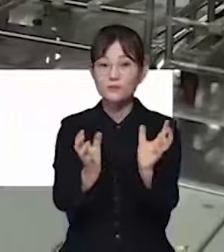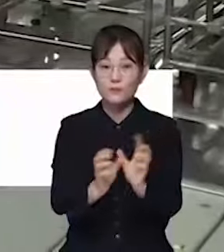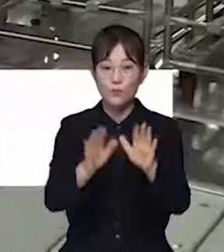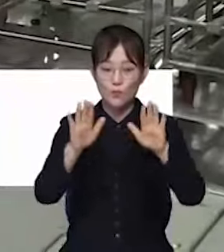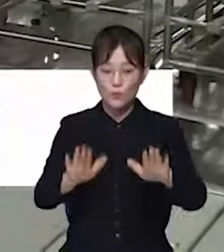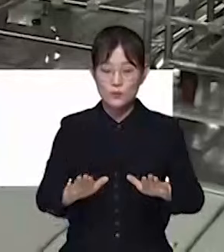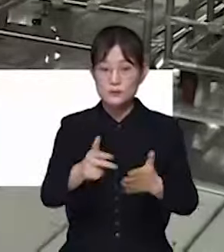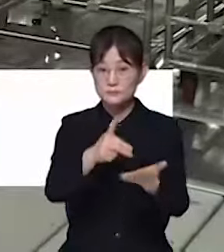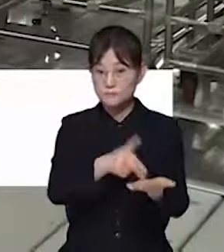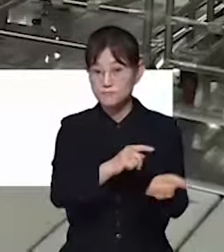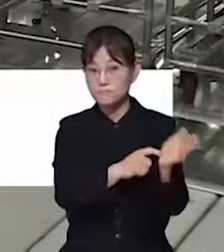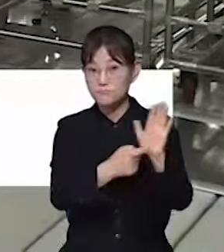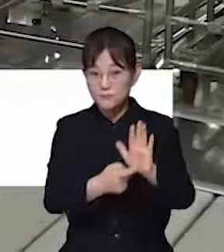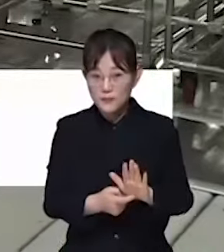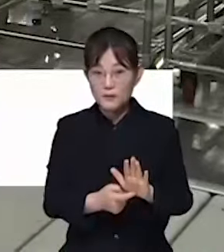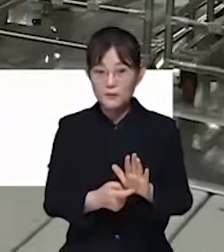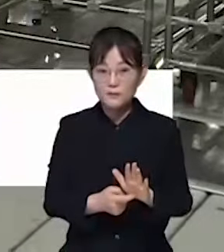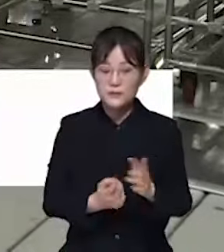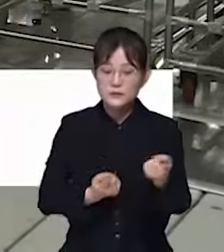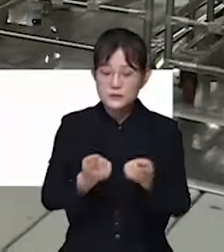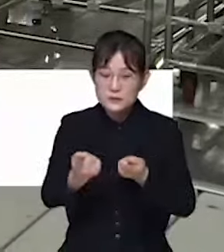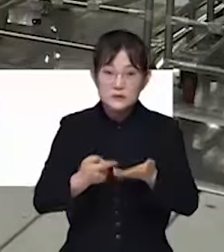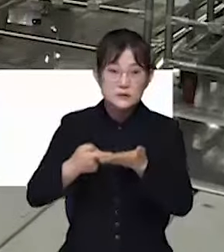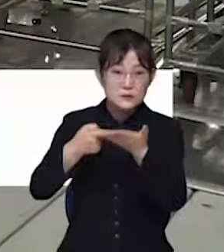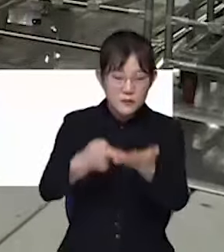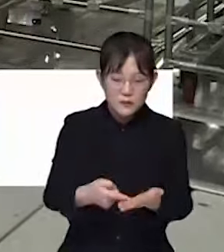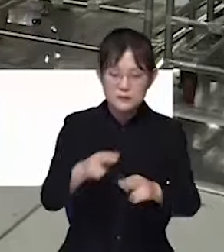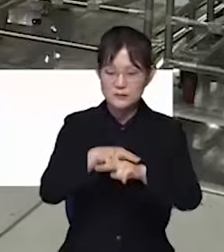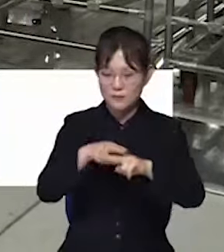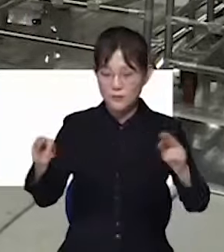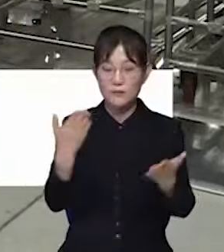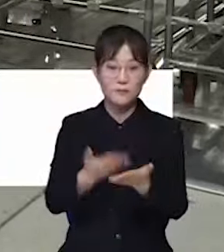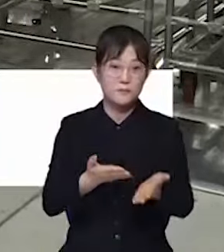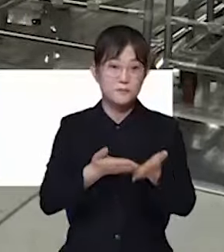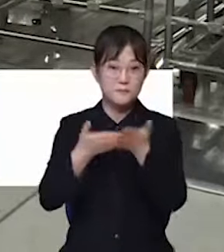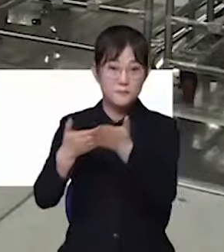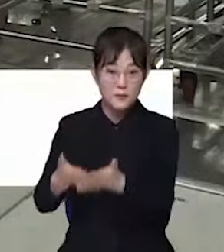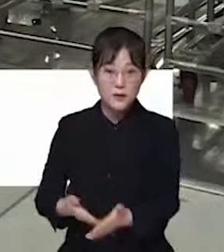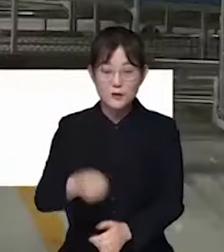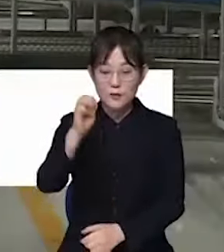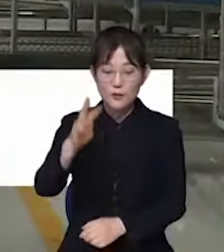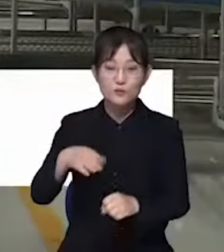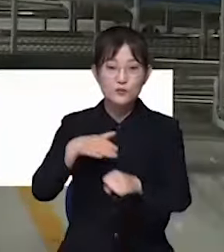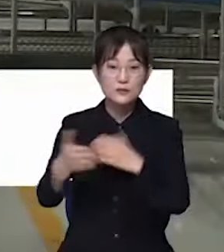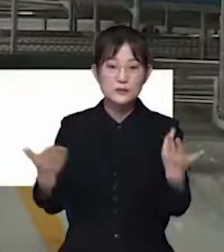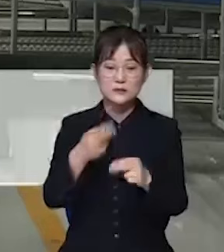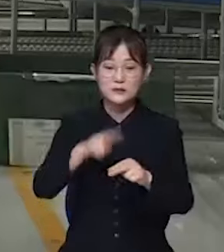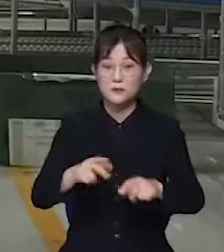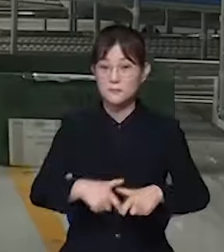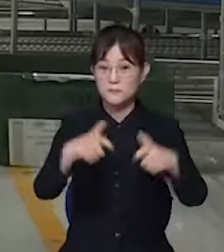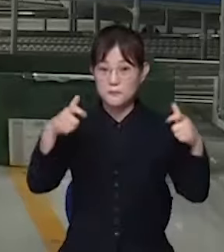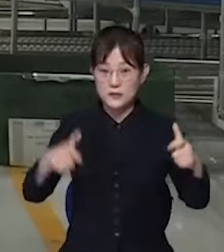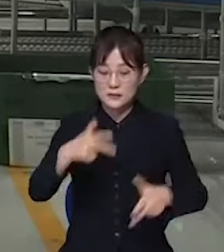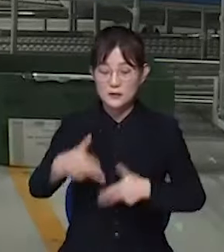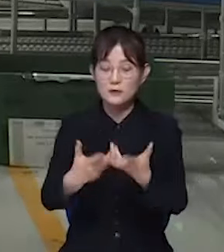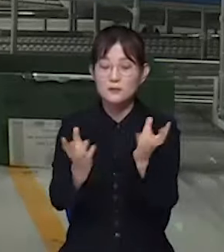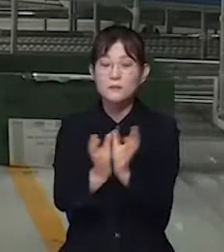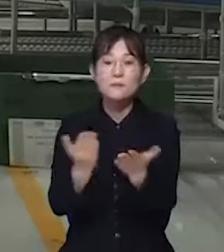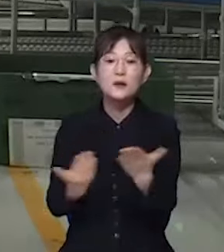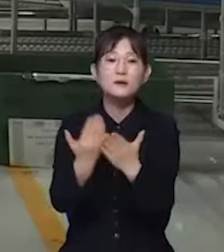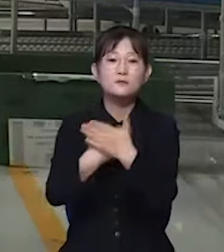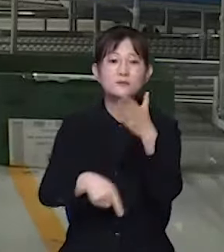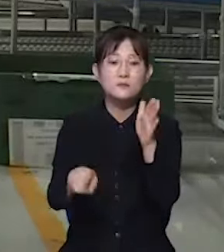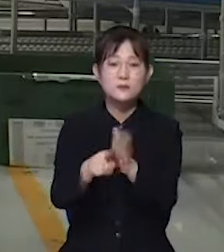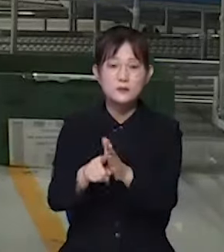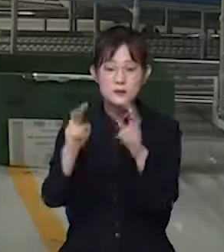오늘 성명을 내고 무리한 쟁의 조정 신청을 즉각 철회하라며 광주형 일자리 확장과 광주 산업 발전을 위해